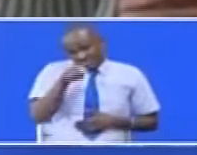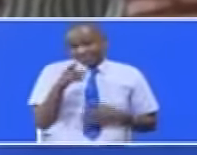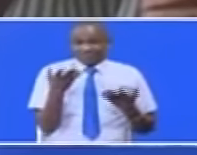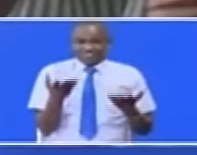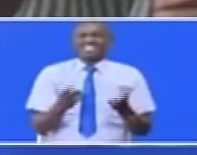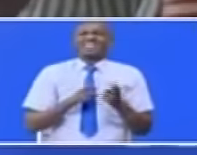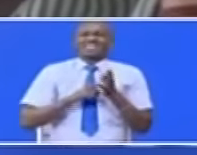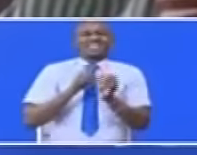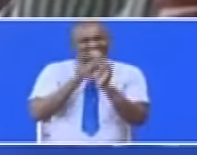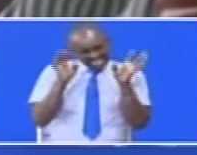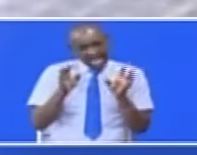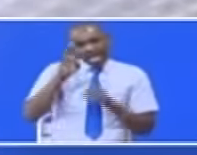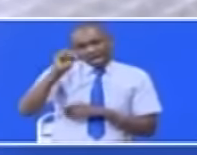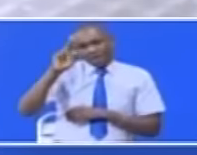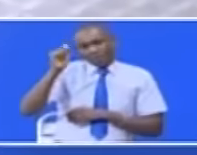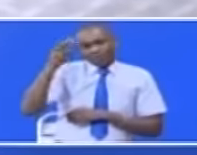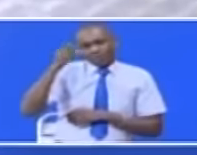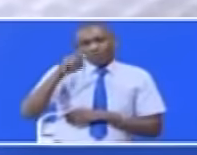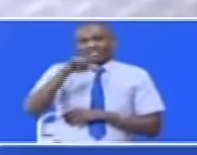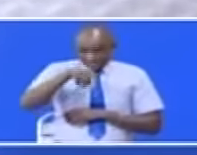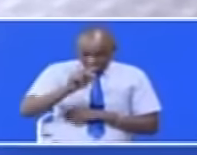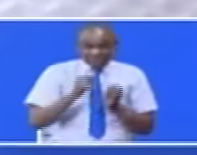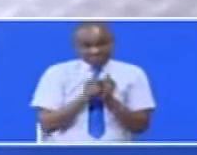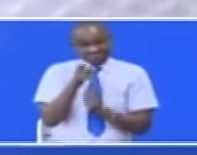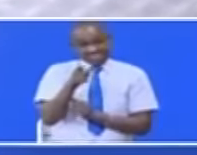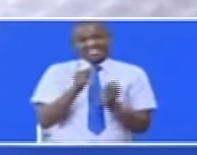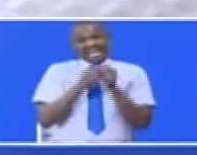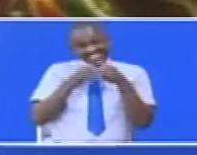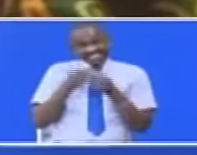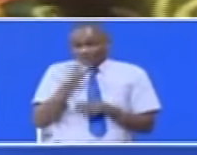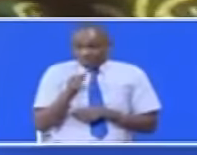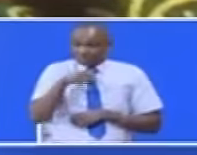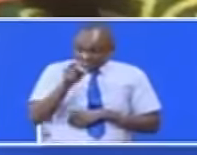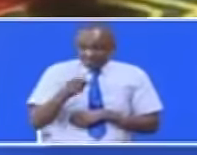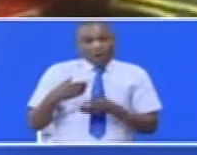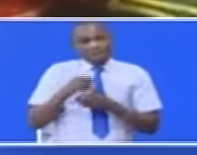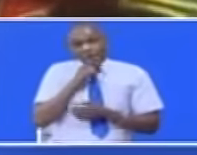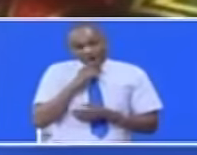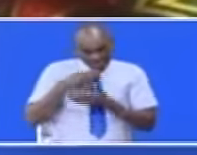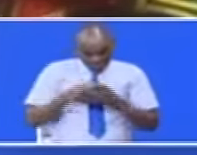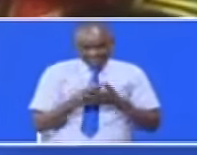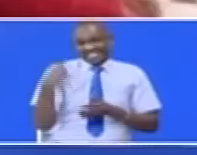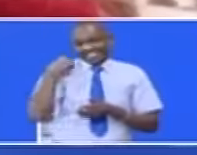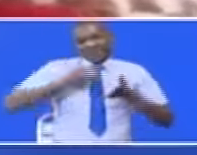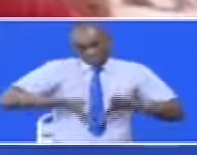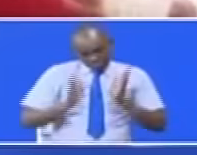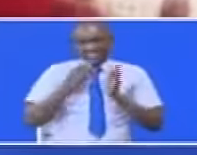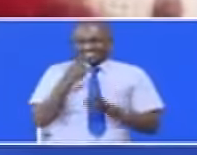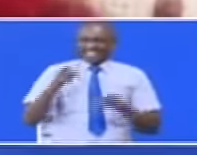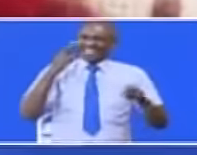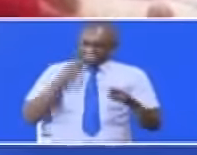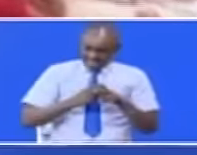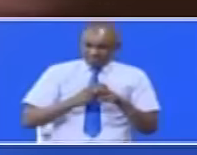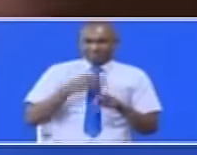us Moni Mama Um wa miaka 19 aliyempata mtotoanapo Jana na kuamua Kumu Francis